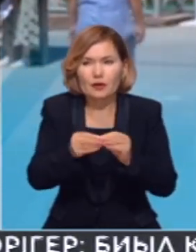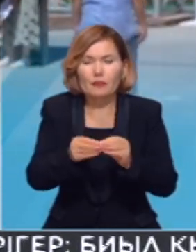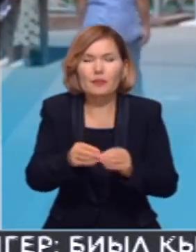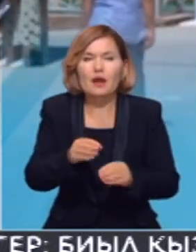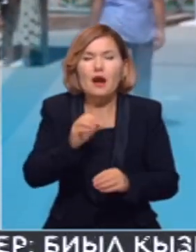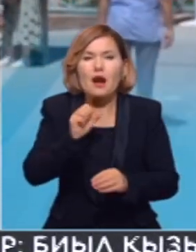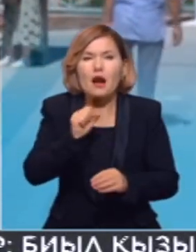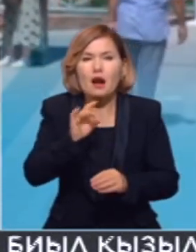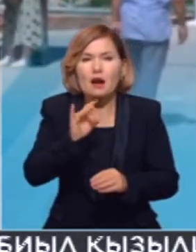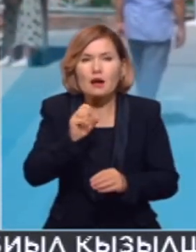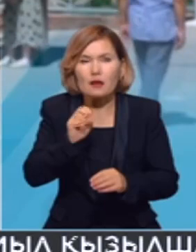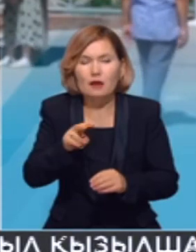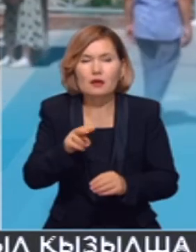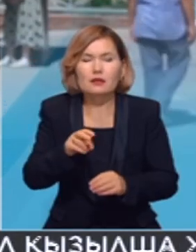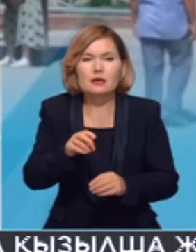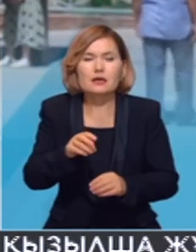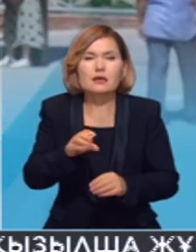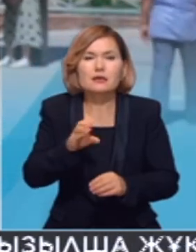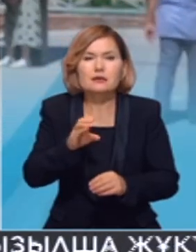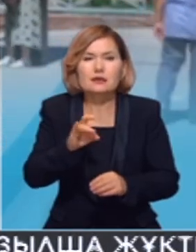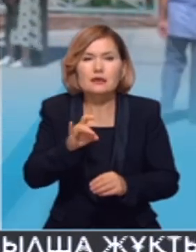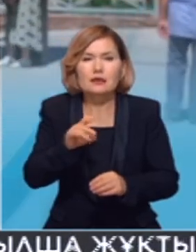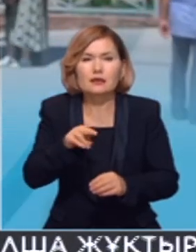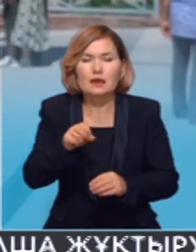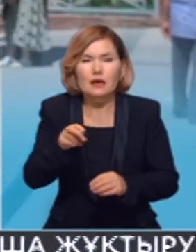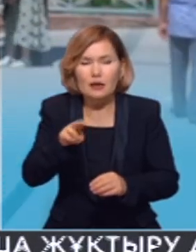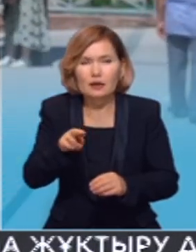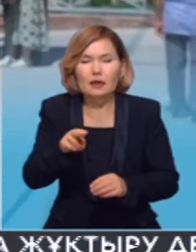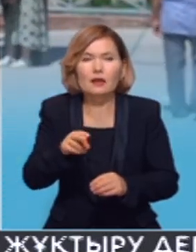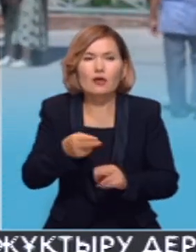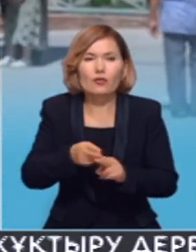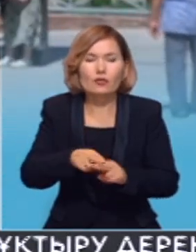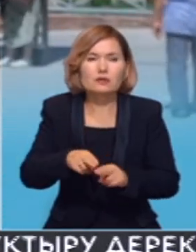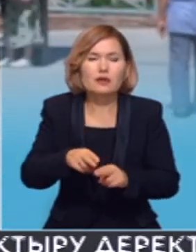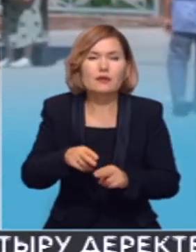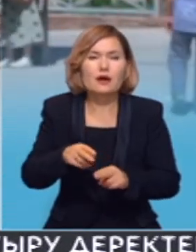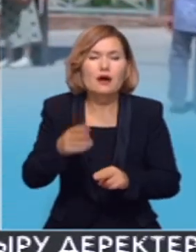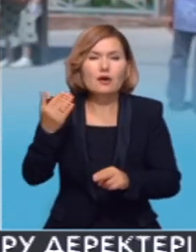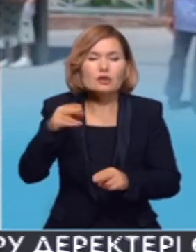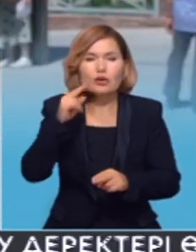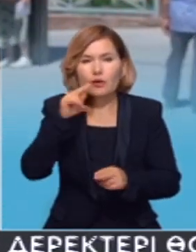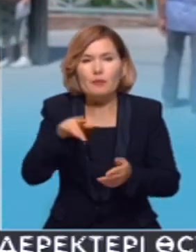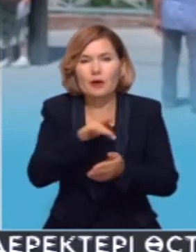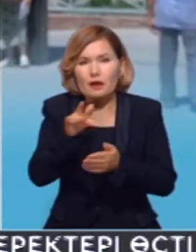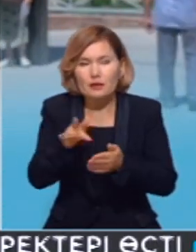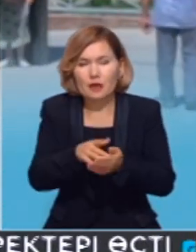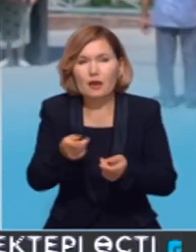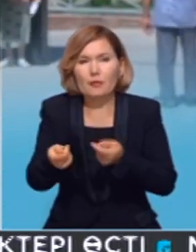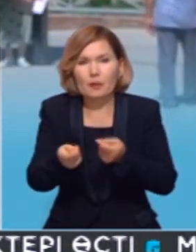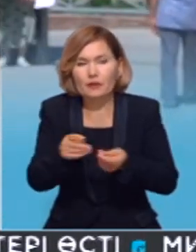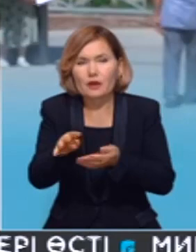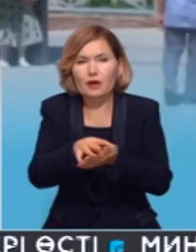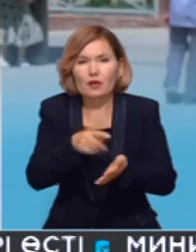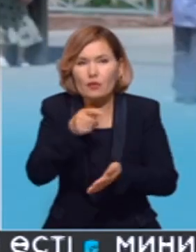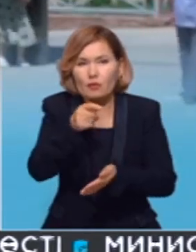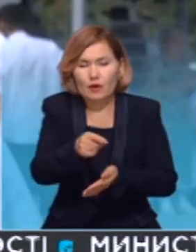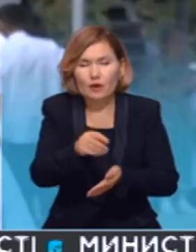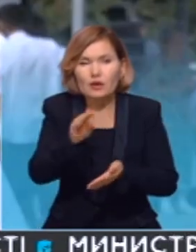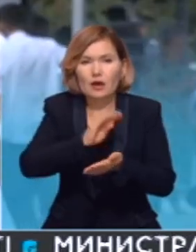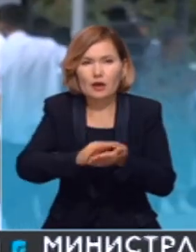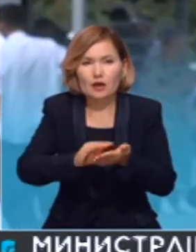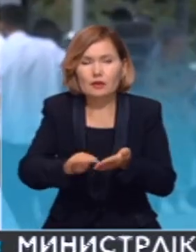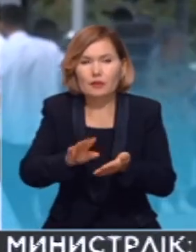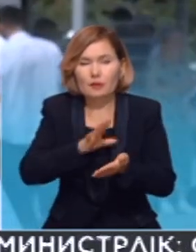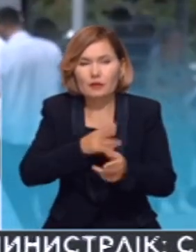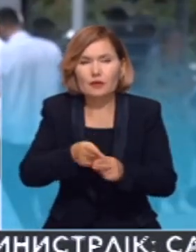бассейніне, Шымкент қаласының экология департаментіне, жайында Шымкент қаласының жер қатынастар басқармасына хат жазғанбыз,